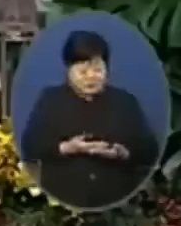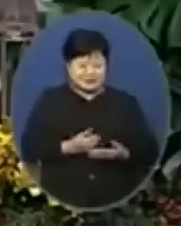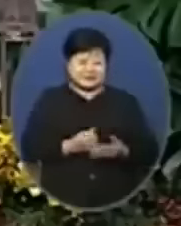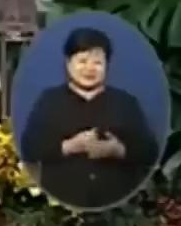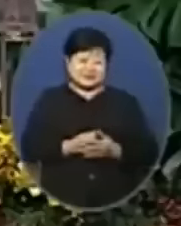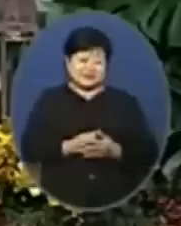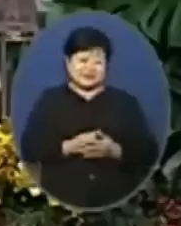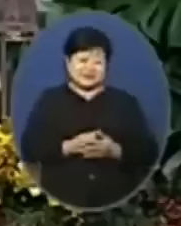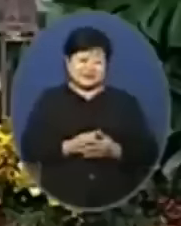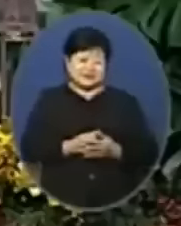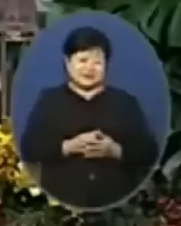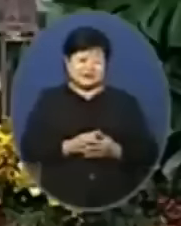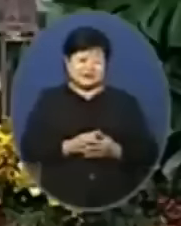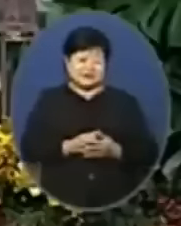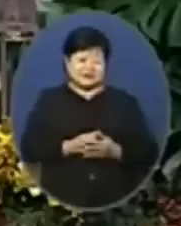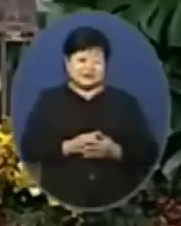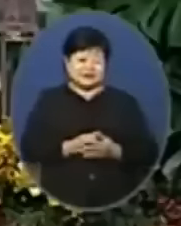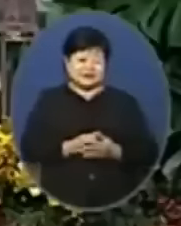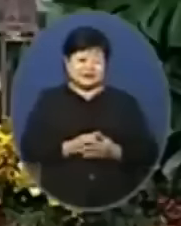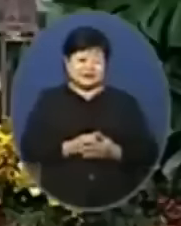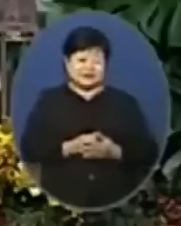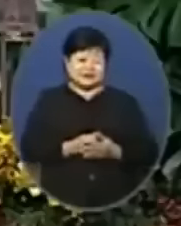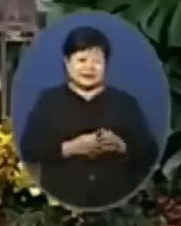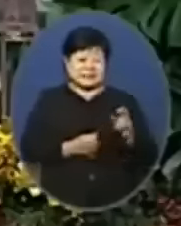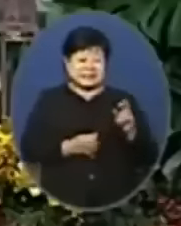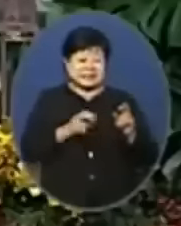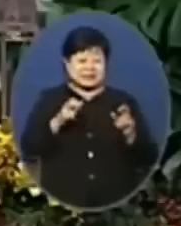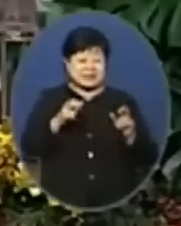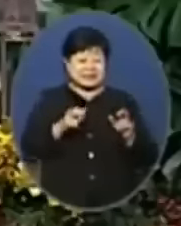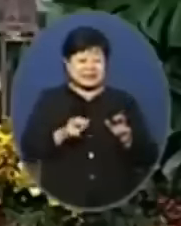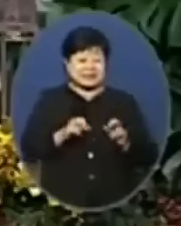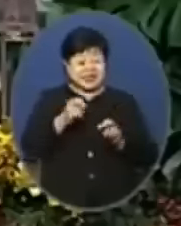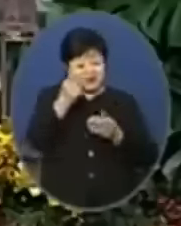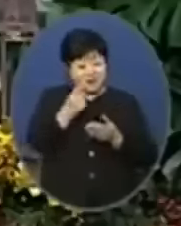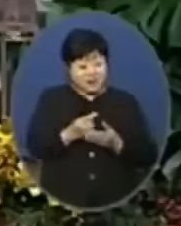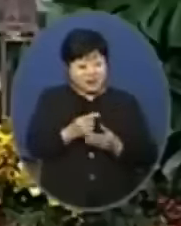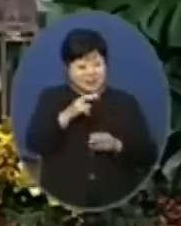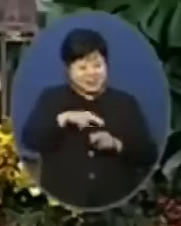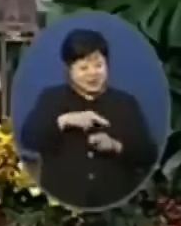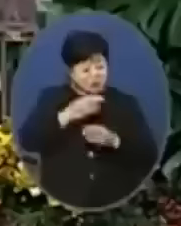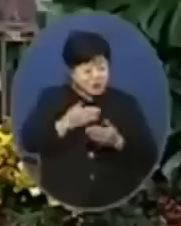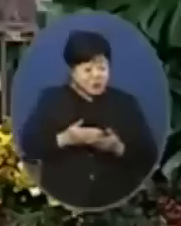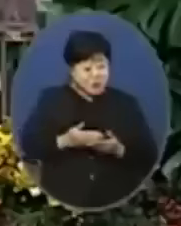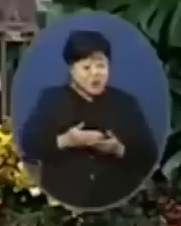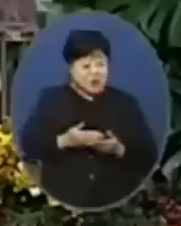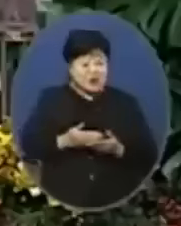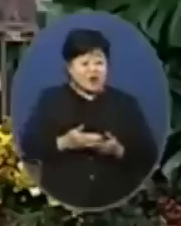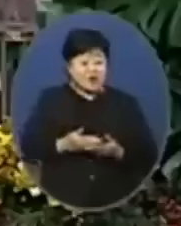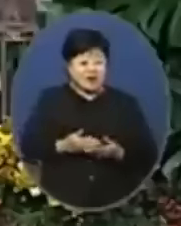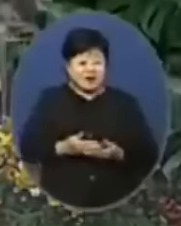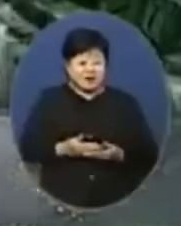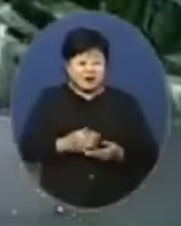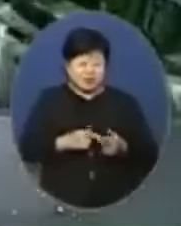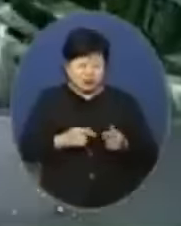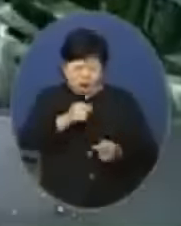주셨으니 얼마 있으면 크리스마스가 다가오는데 크리스마스 선물은 이게 비교도 못하는 것입니다.